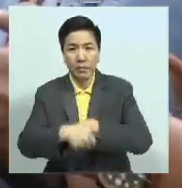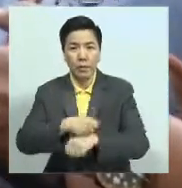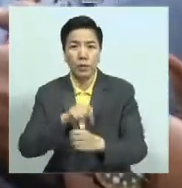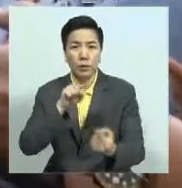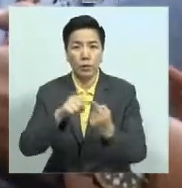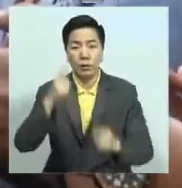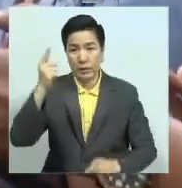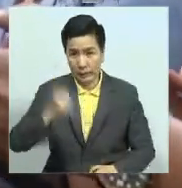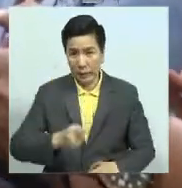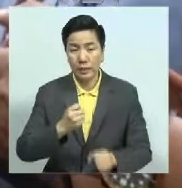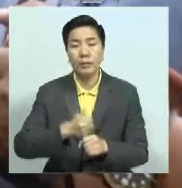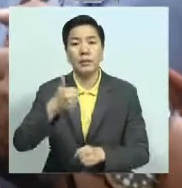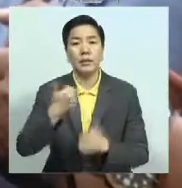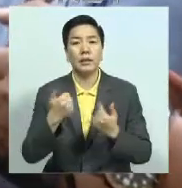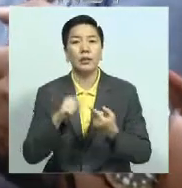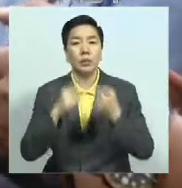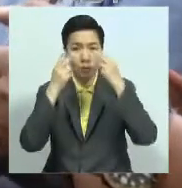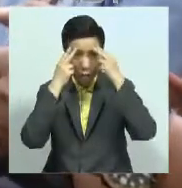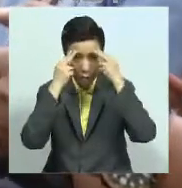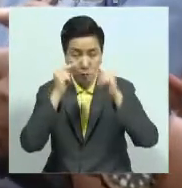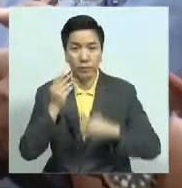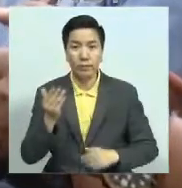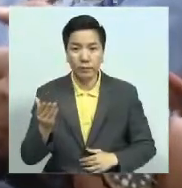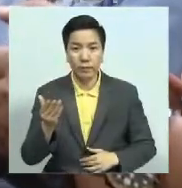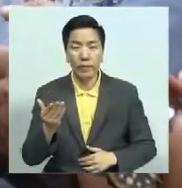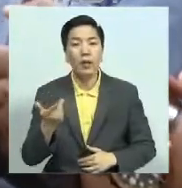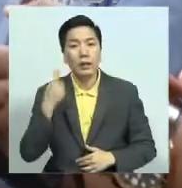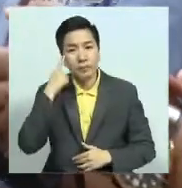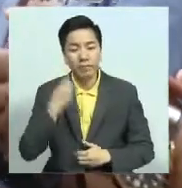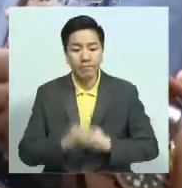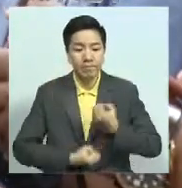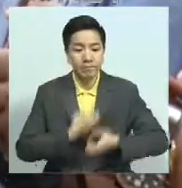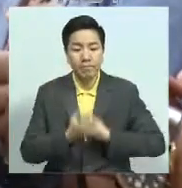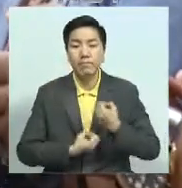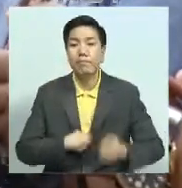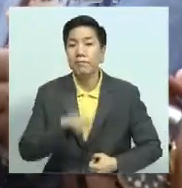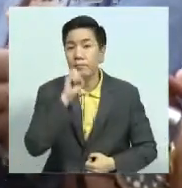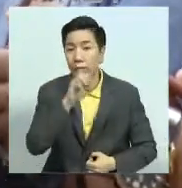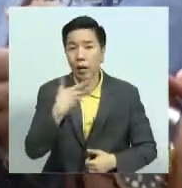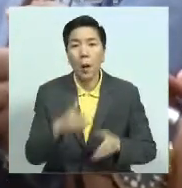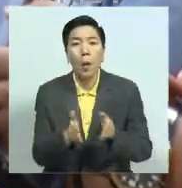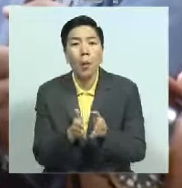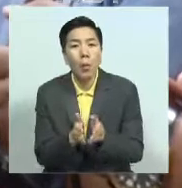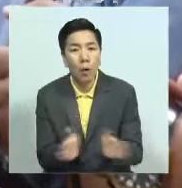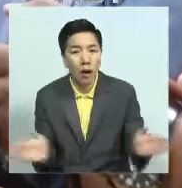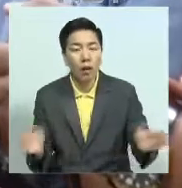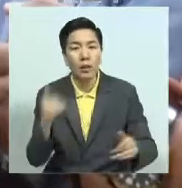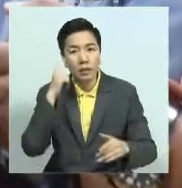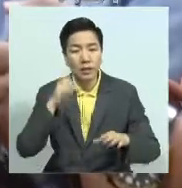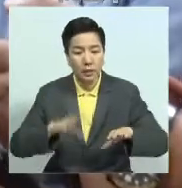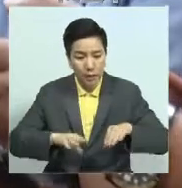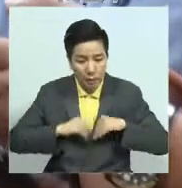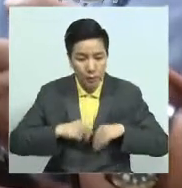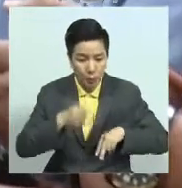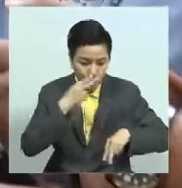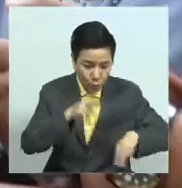ชาชนได้ซึ่งท่านนายกท่านก็ได้กรุณาแสดงความเห็นเรื่องนี้ไว้แล้วว่าเปิดให้กว้างในการที่จะรับและดูว่านโย